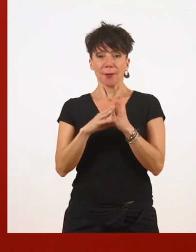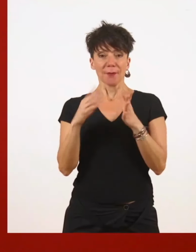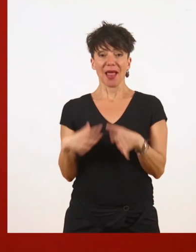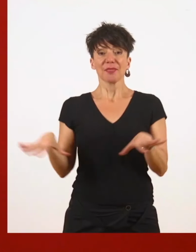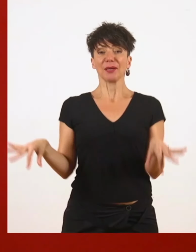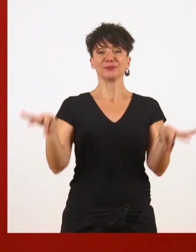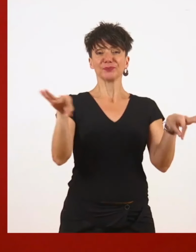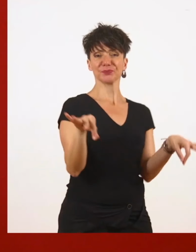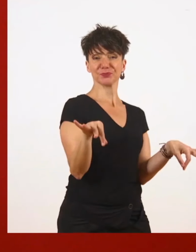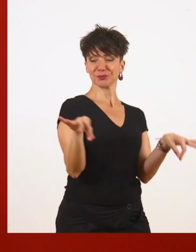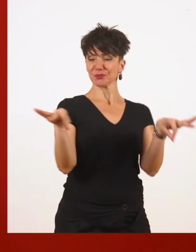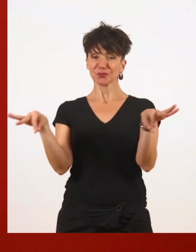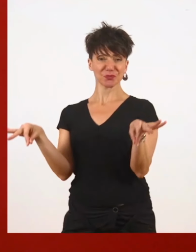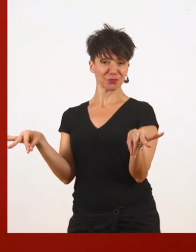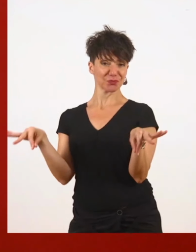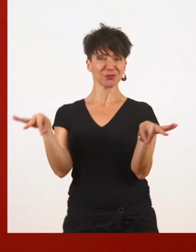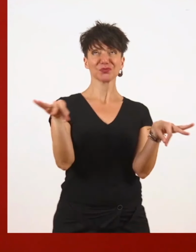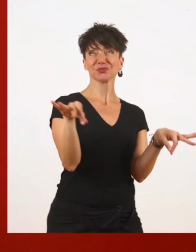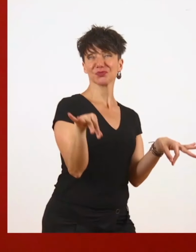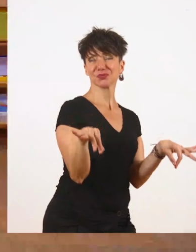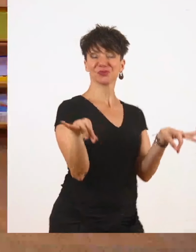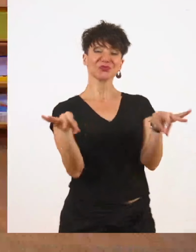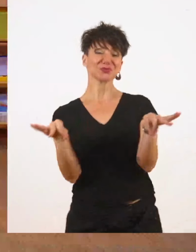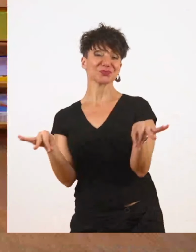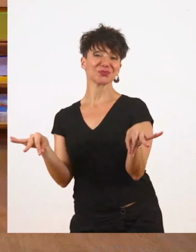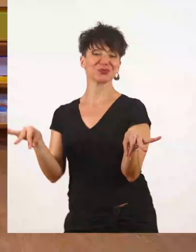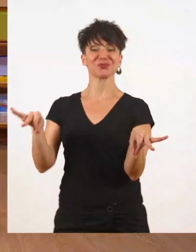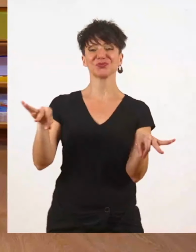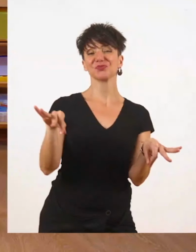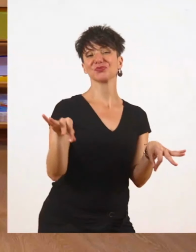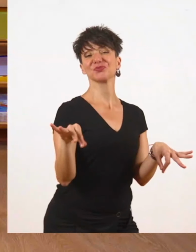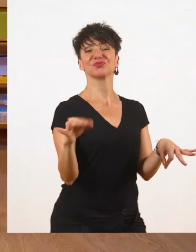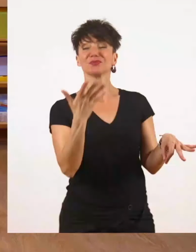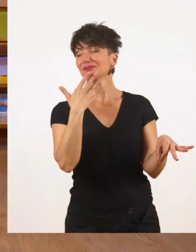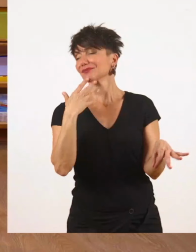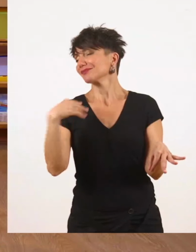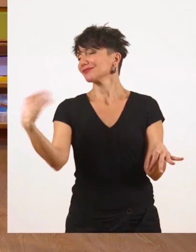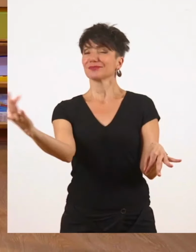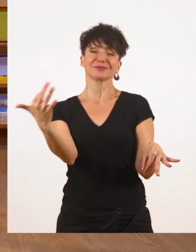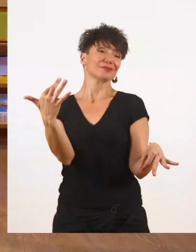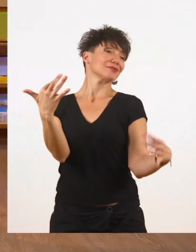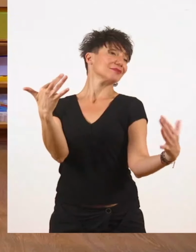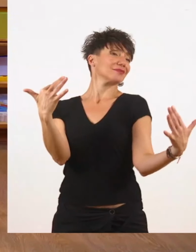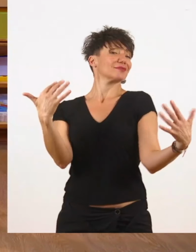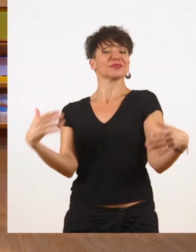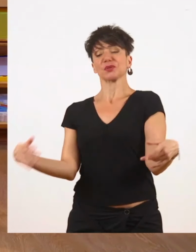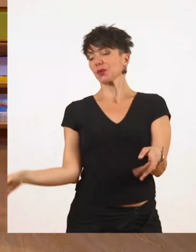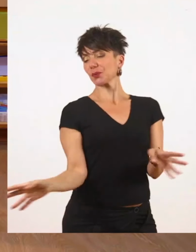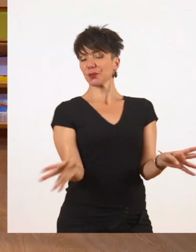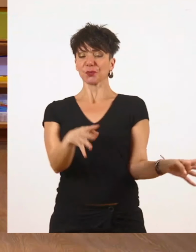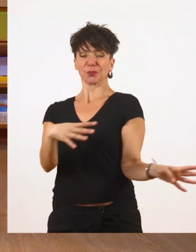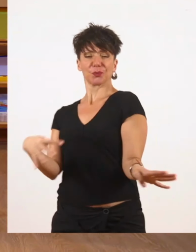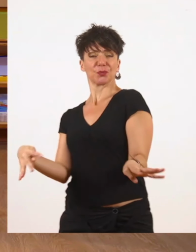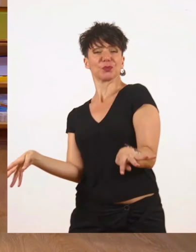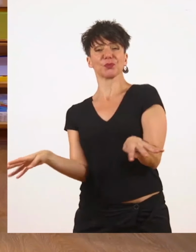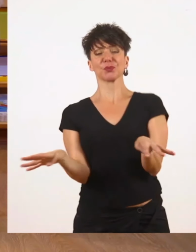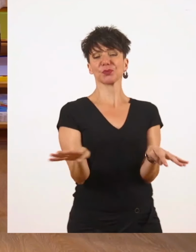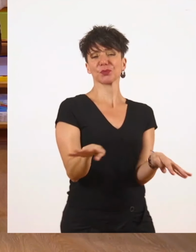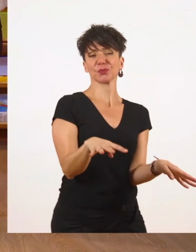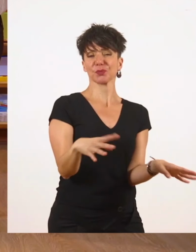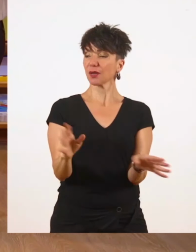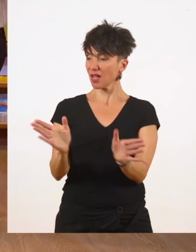φουστάνι σου. Περπάτα λοιπόν με χάρη, θες να φαίνεσαι όμορφη, θες το φόρεμά σου να αερίζει. Πολύ ωραία,